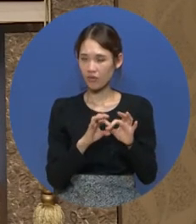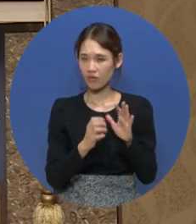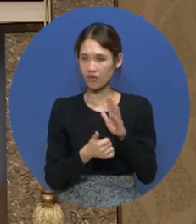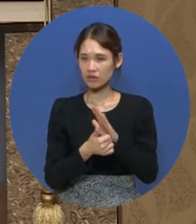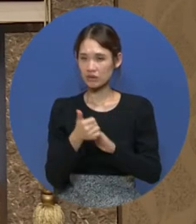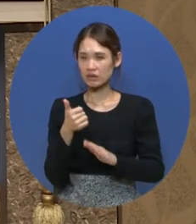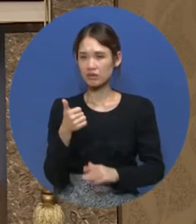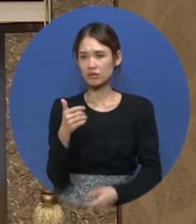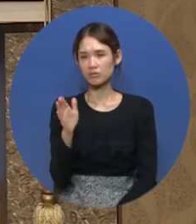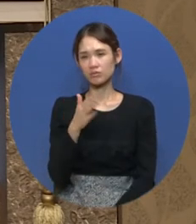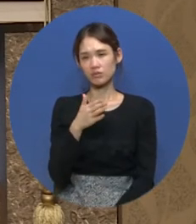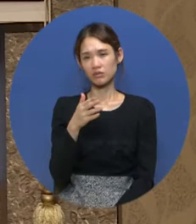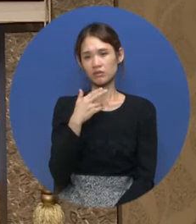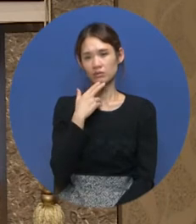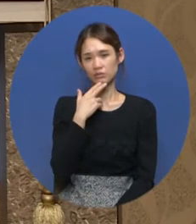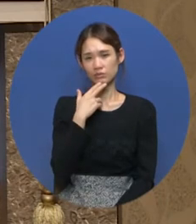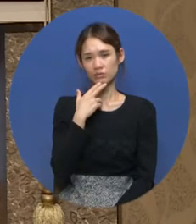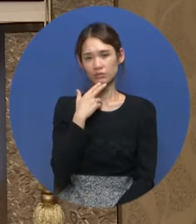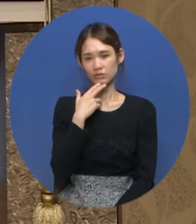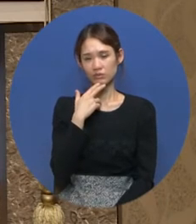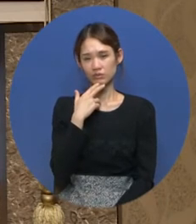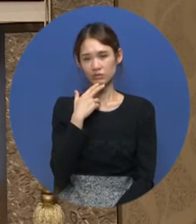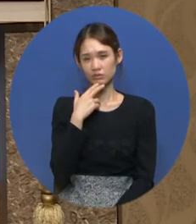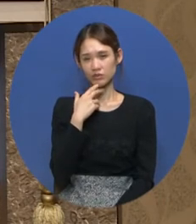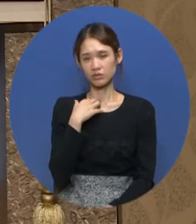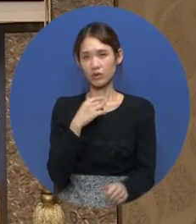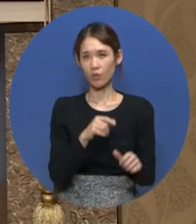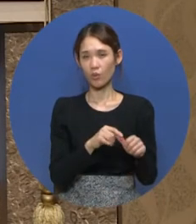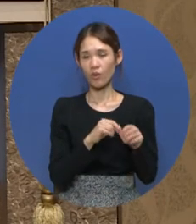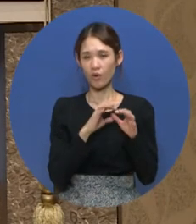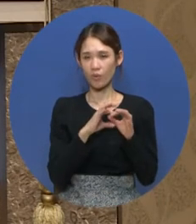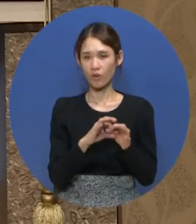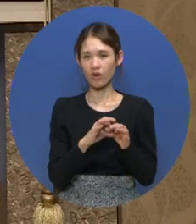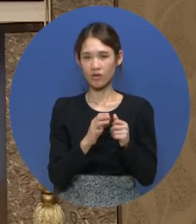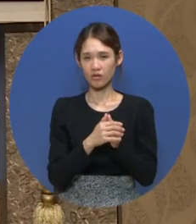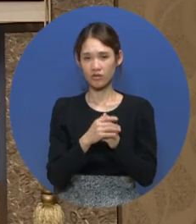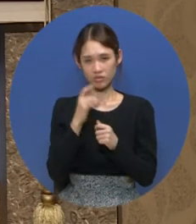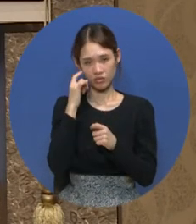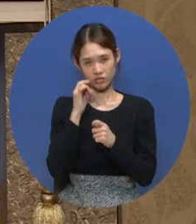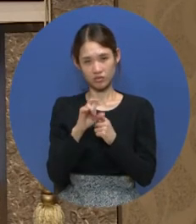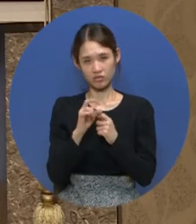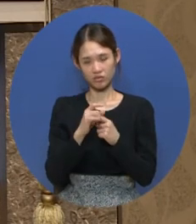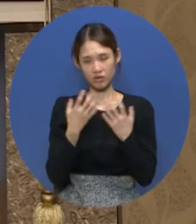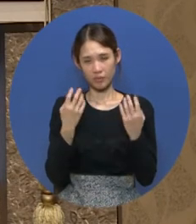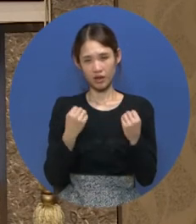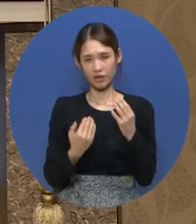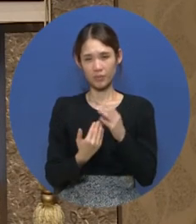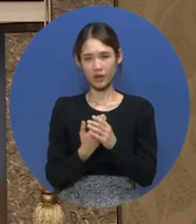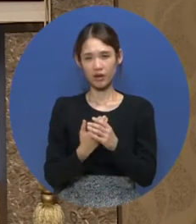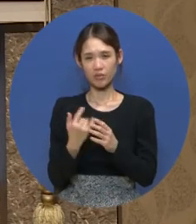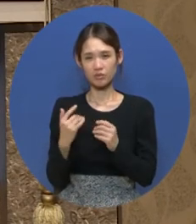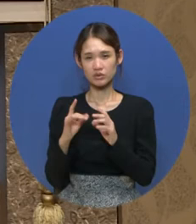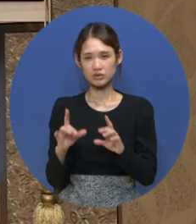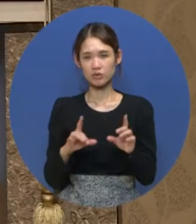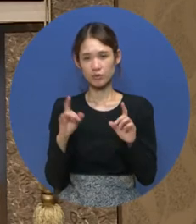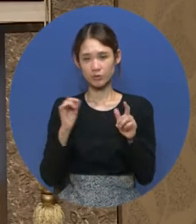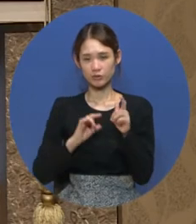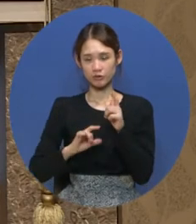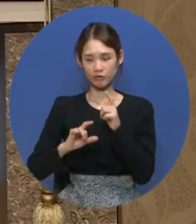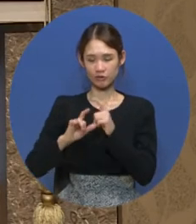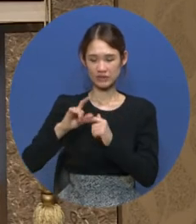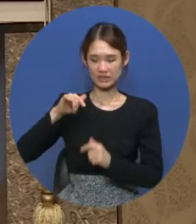희망이 없는 거예요 그래서 저희가 고용에 대한 부분은 말이 생각한거 하는 이유중에 하나가 삶을 좀더